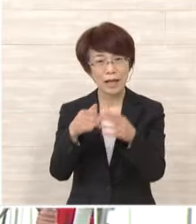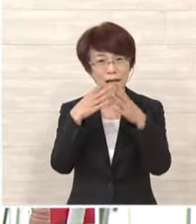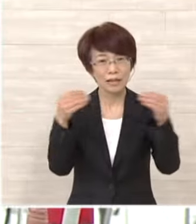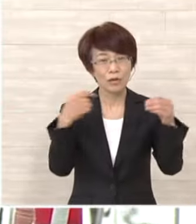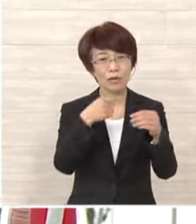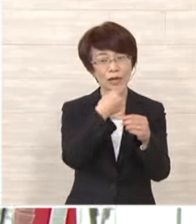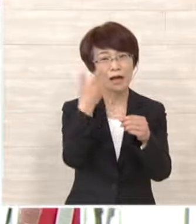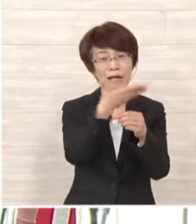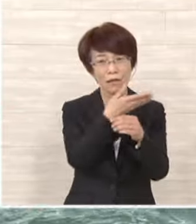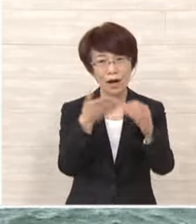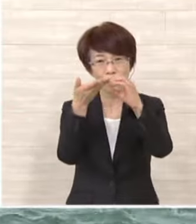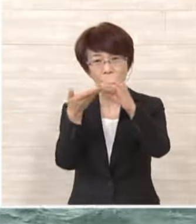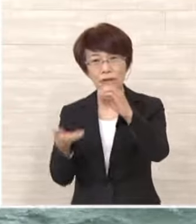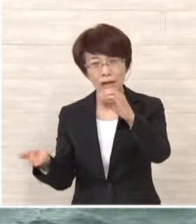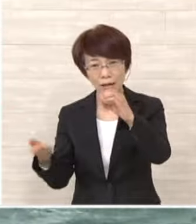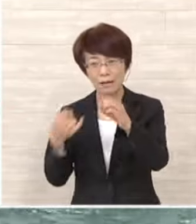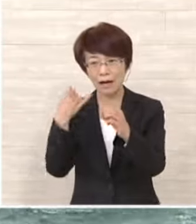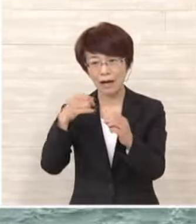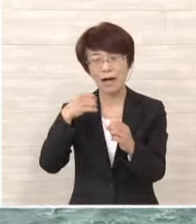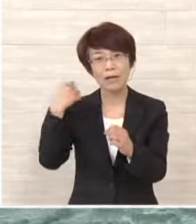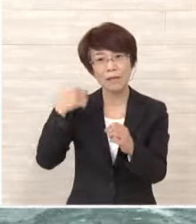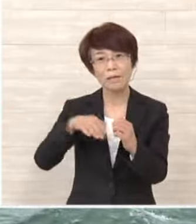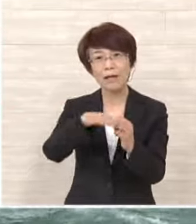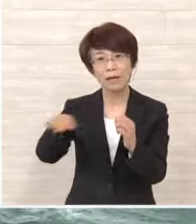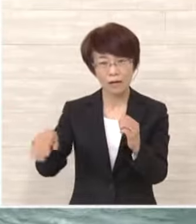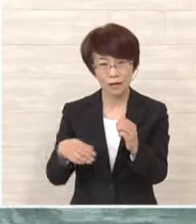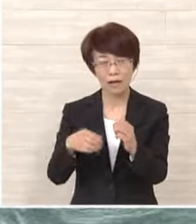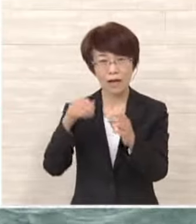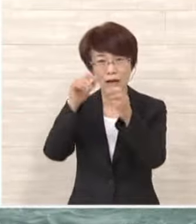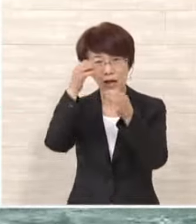かけても日本海側やオホーツク海側南